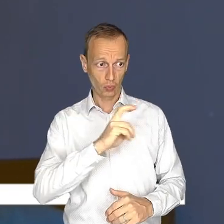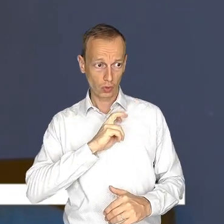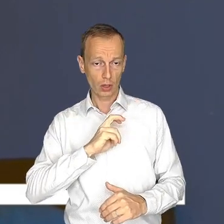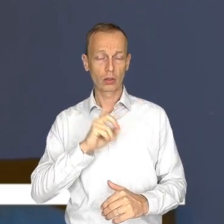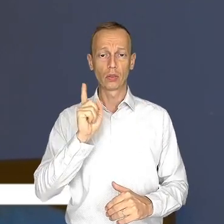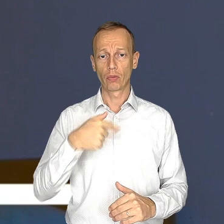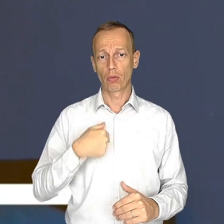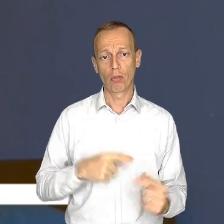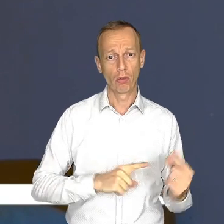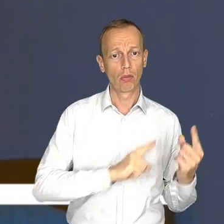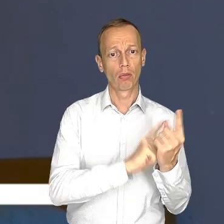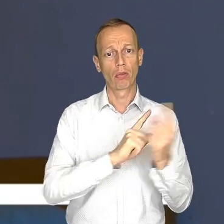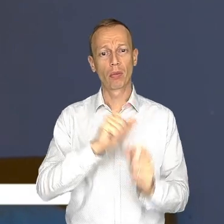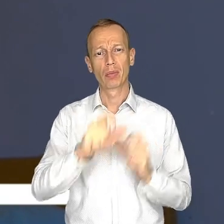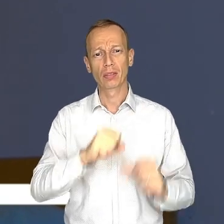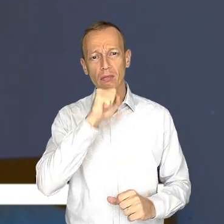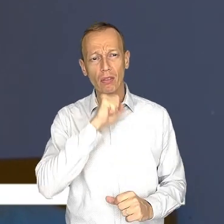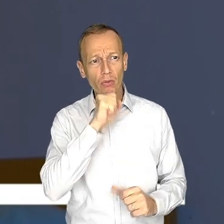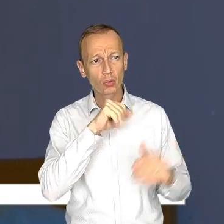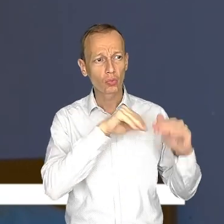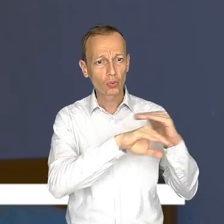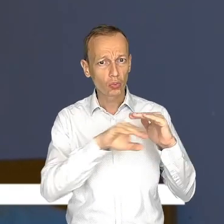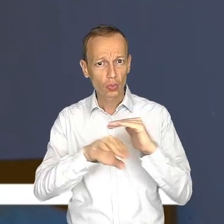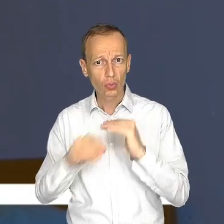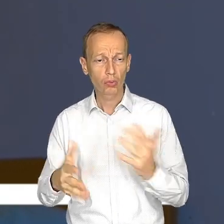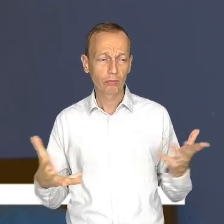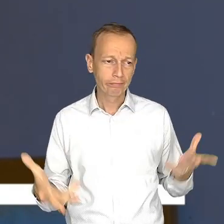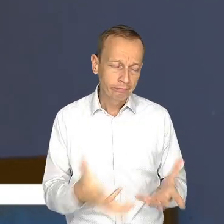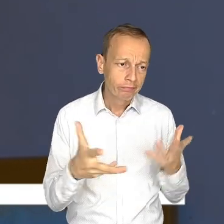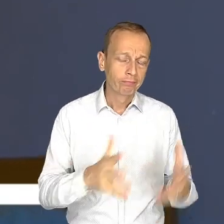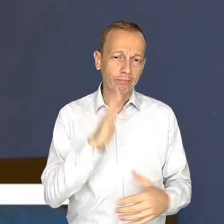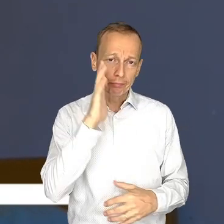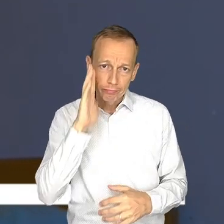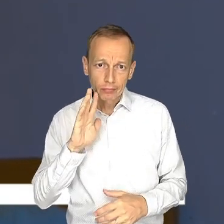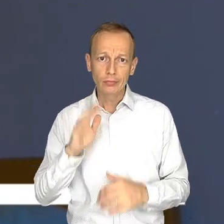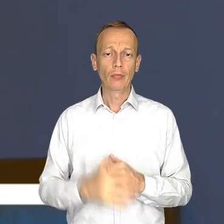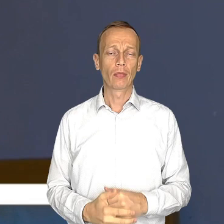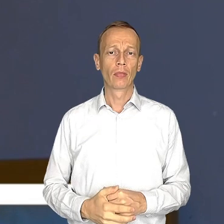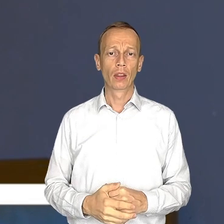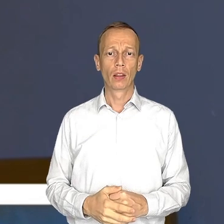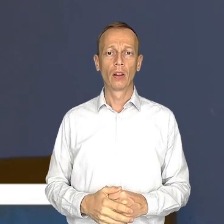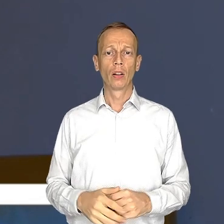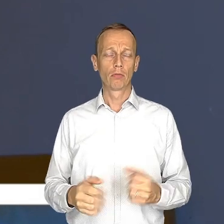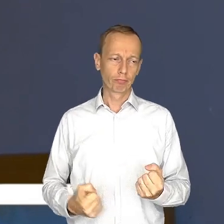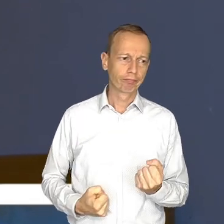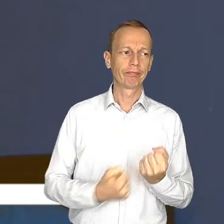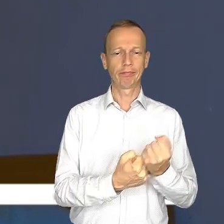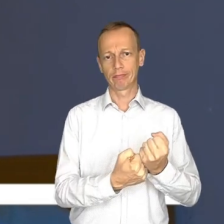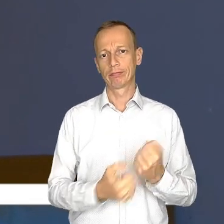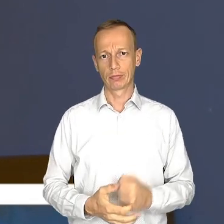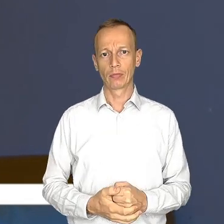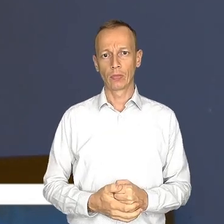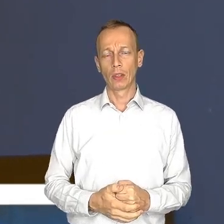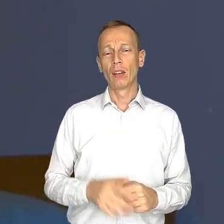dois aller rencontrer des personnes âgées dans leur foyer, apporter leur réconfort et les